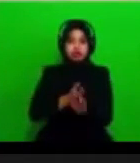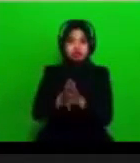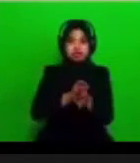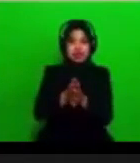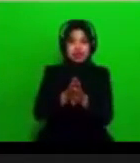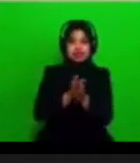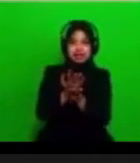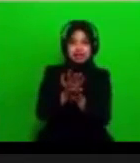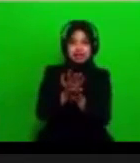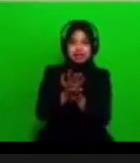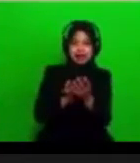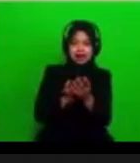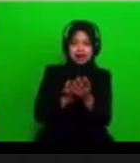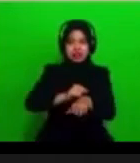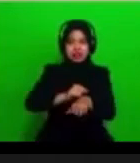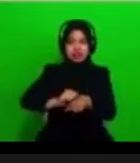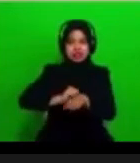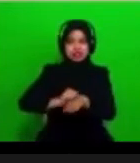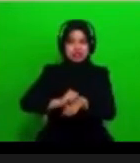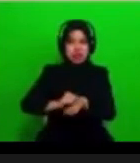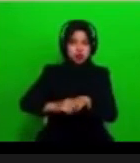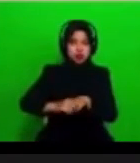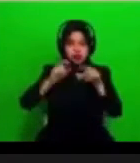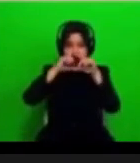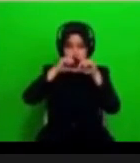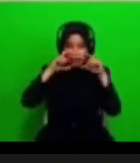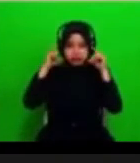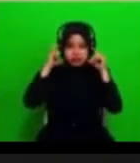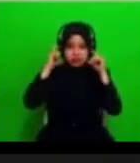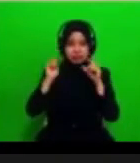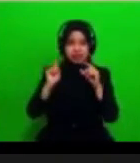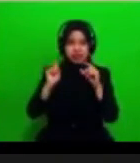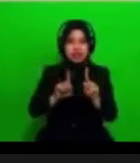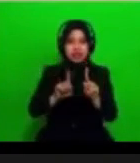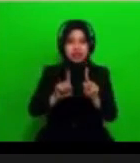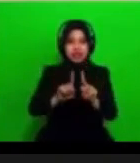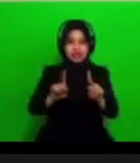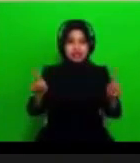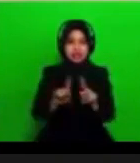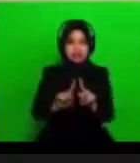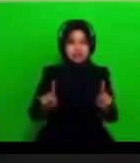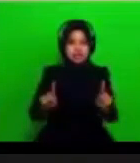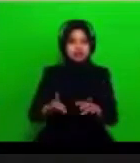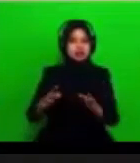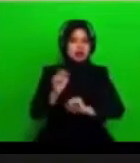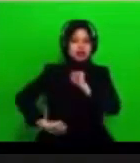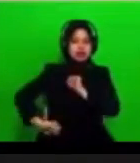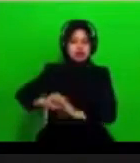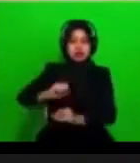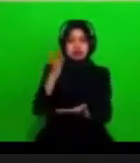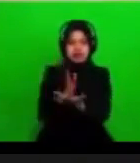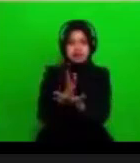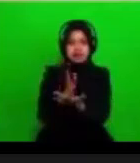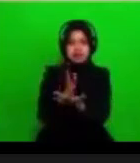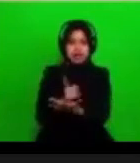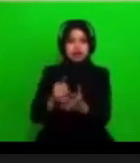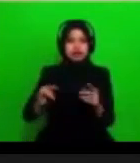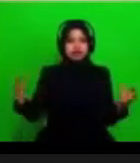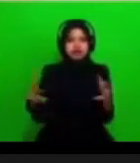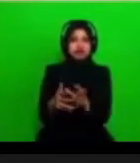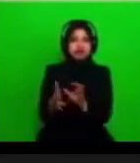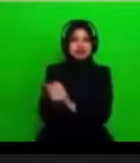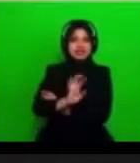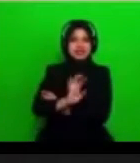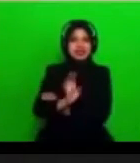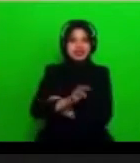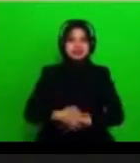kerumunan. Ya, dan yang 1M tadi tuh tambahan. Ya, menjalani vaksinasi. Betul sekali. Kita semua sudah vaksin ya. Ya, dan sehat selalu. Alhamdulillah,